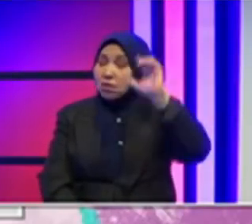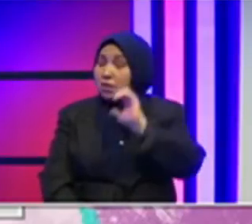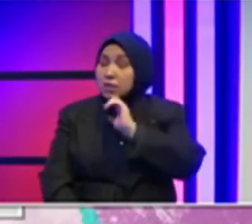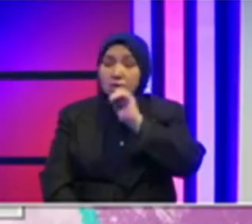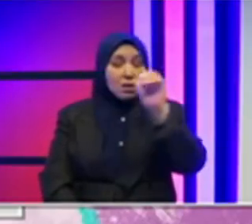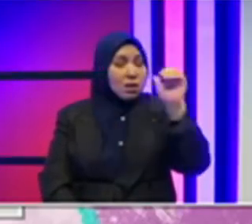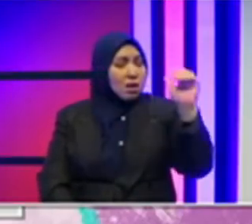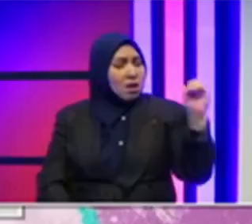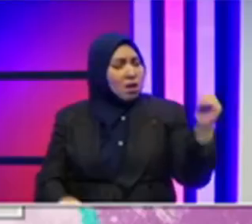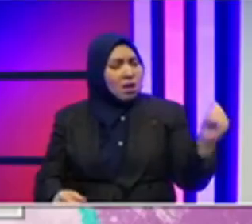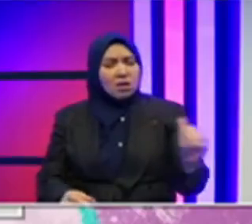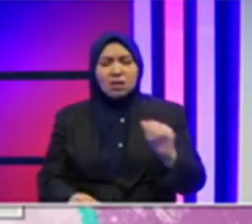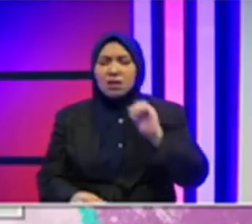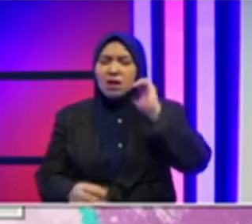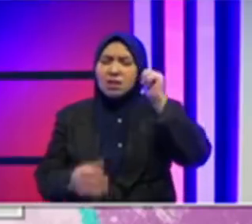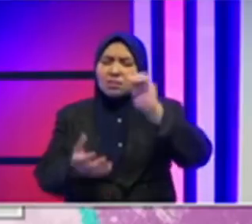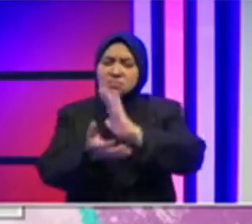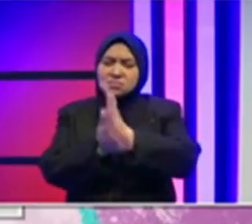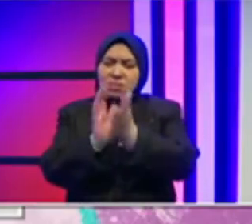بظلام